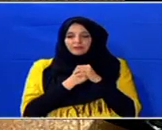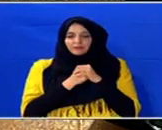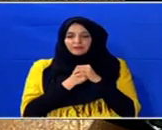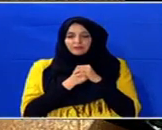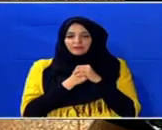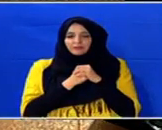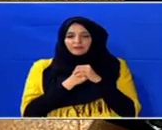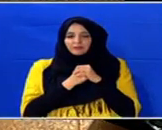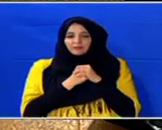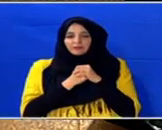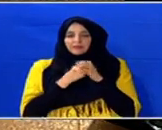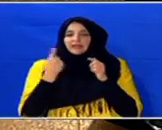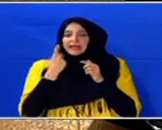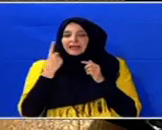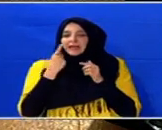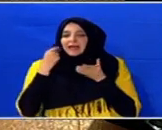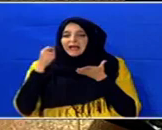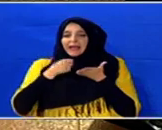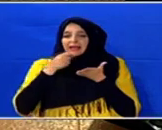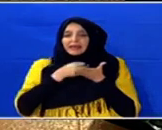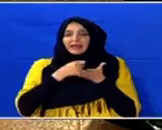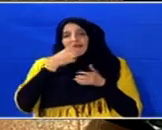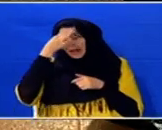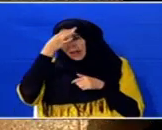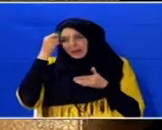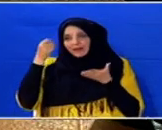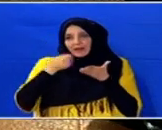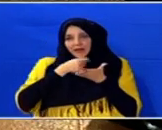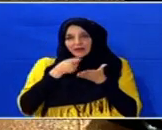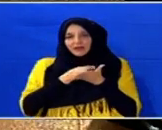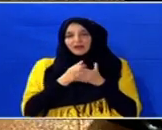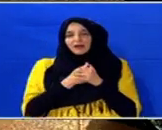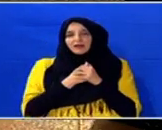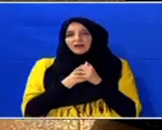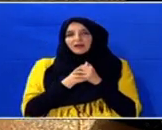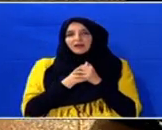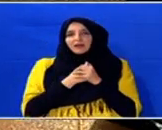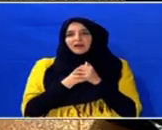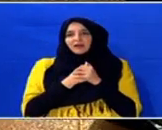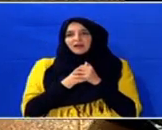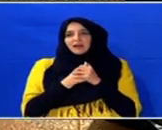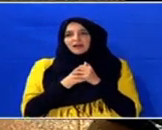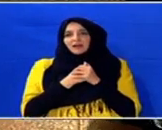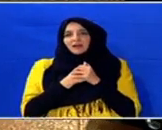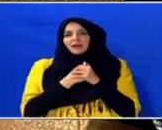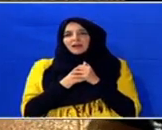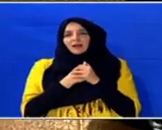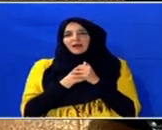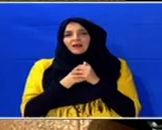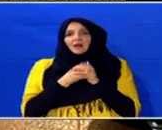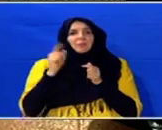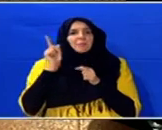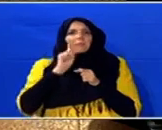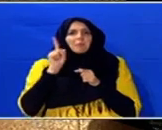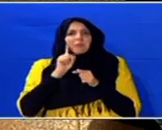اللي يعود يكتب زعما داير روحه راقي. ها صح، ايه واضح شيخ. هو ماشي، هو